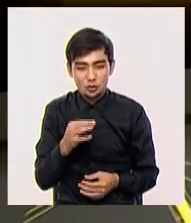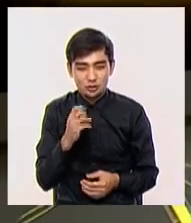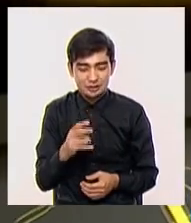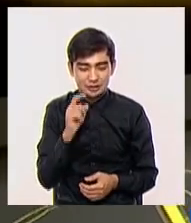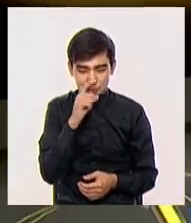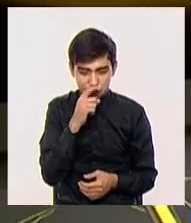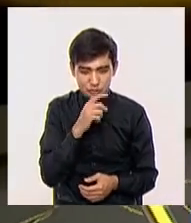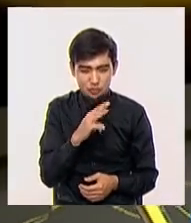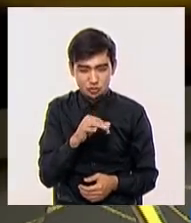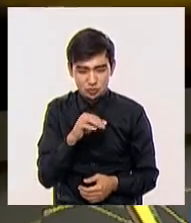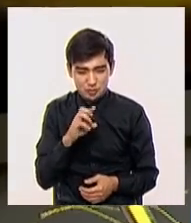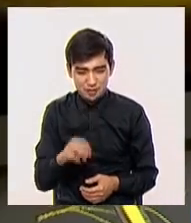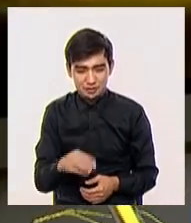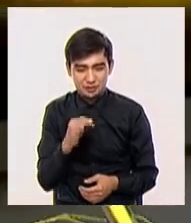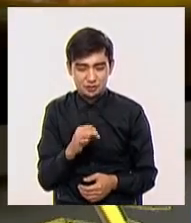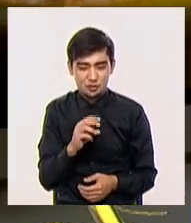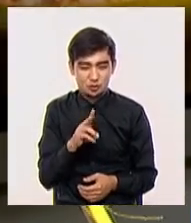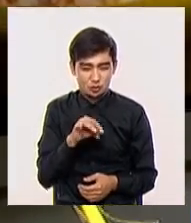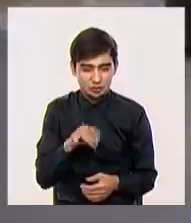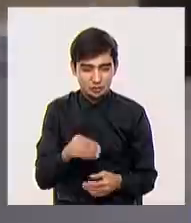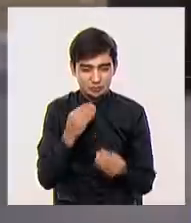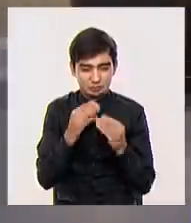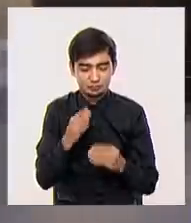қымыз, шұбат және құрт болады.